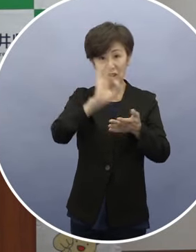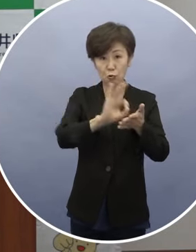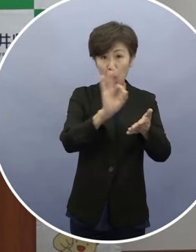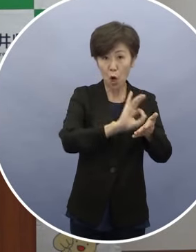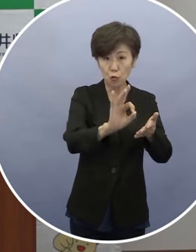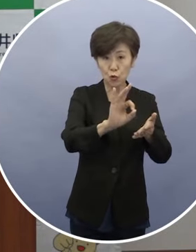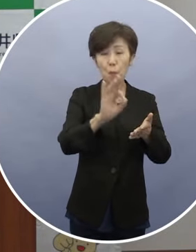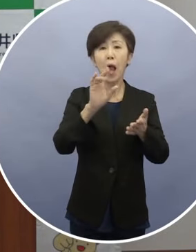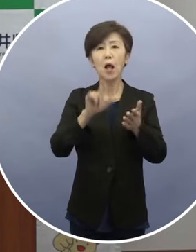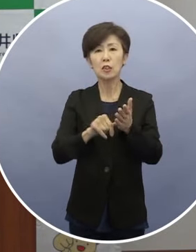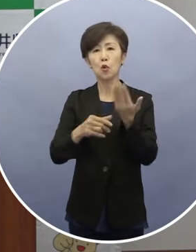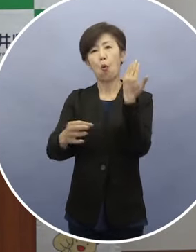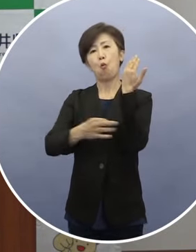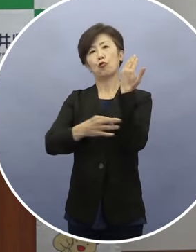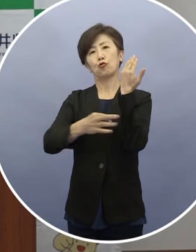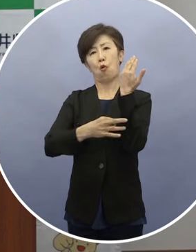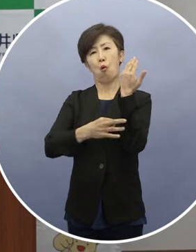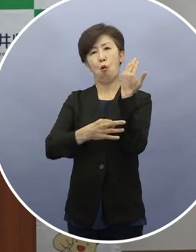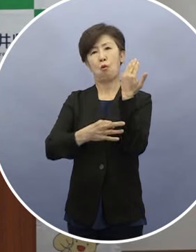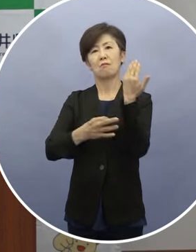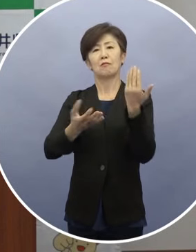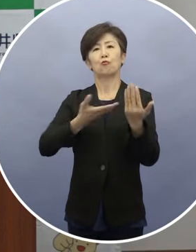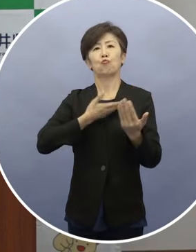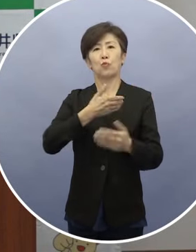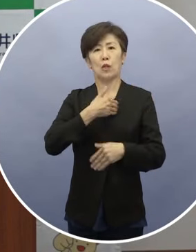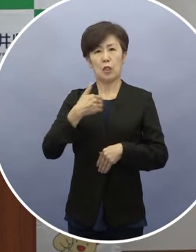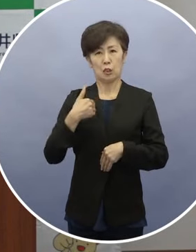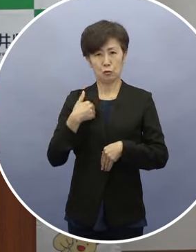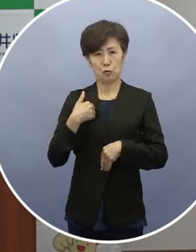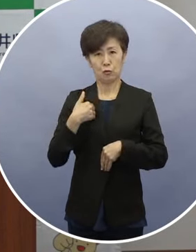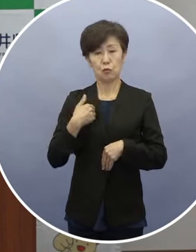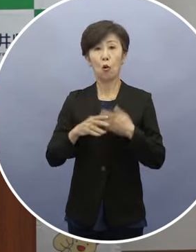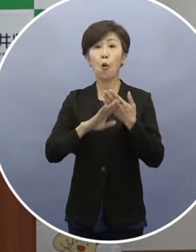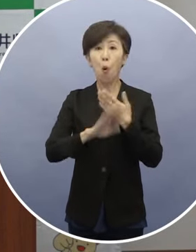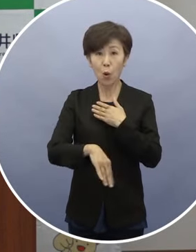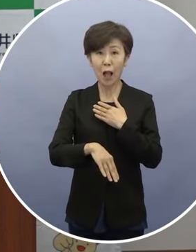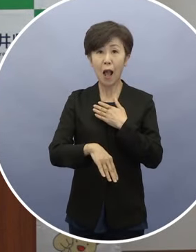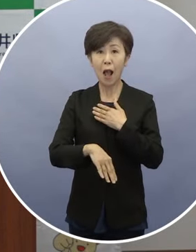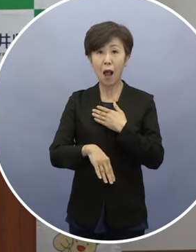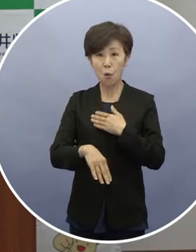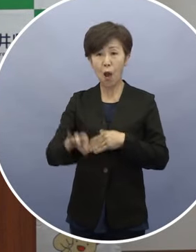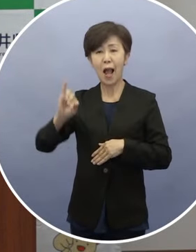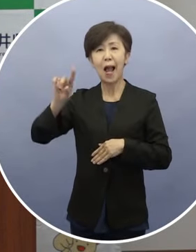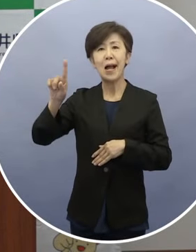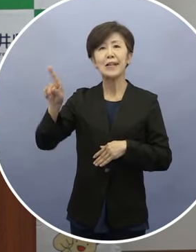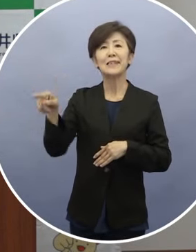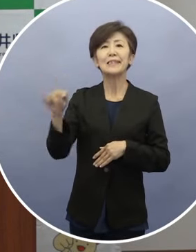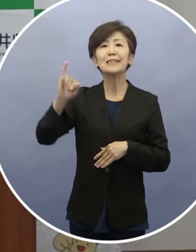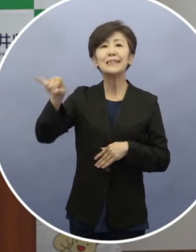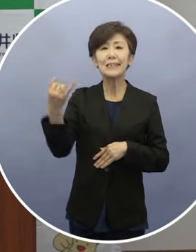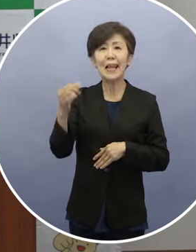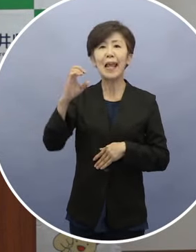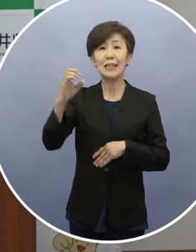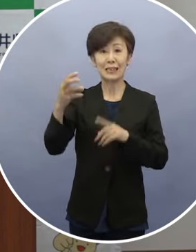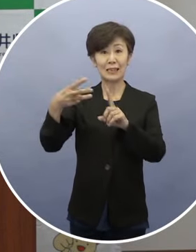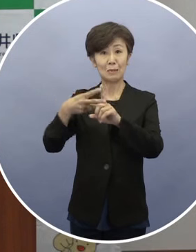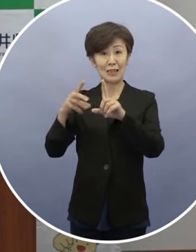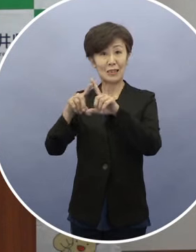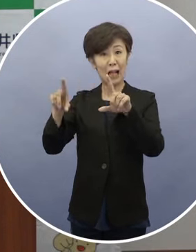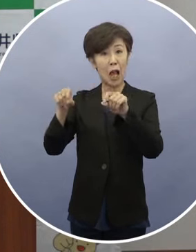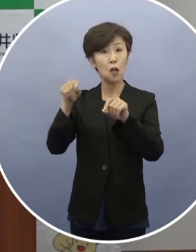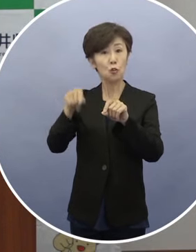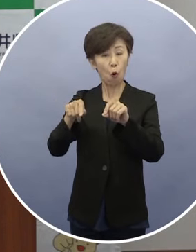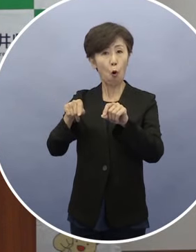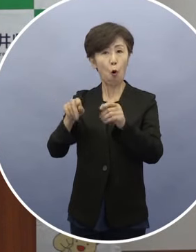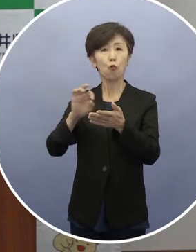う、ポイントがもらえるとかいうことであったり、 イーカ、JCB カードでチャージをされた方はまた